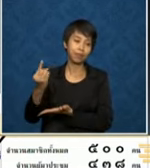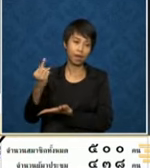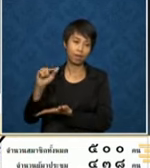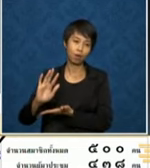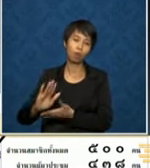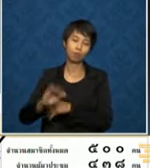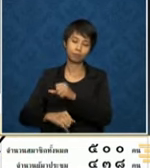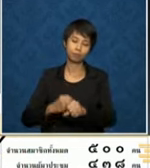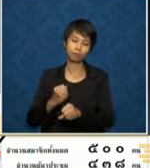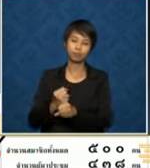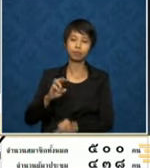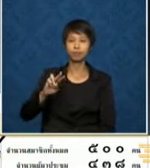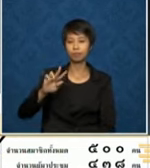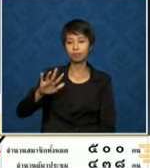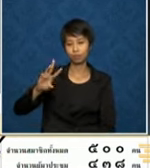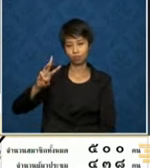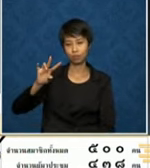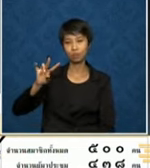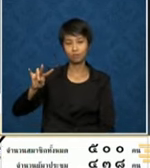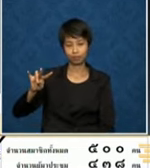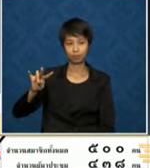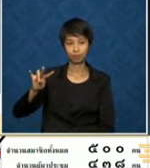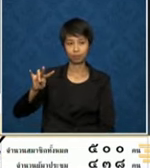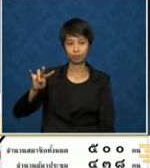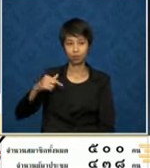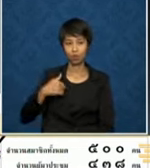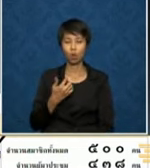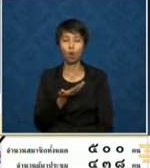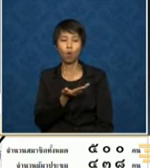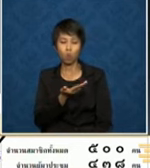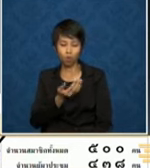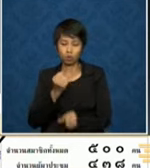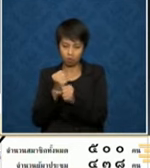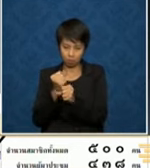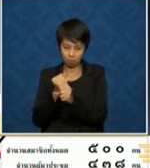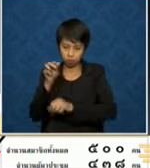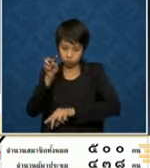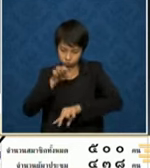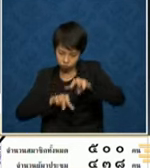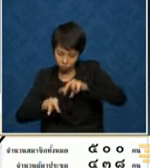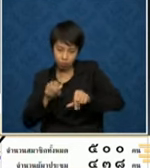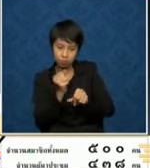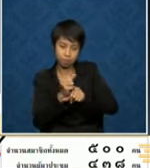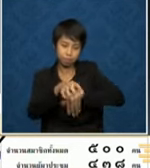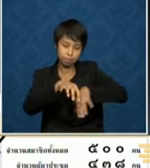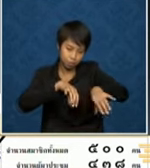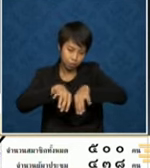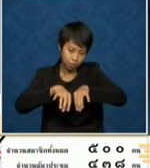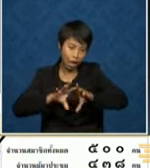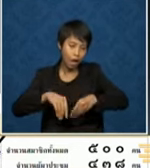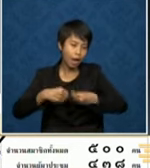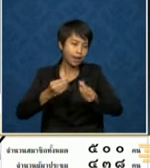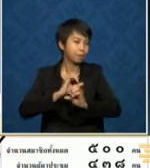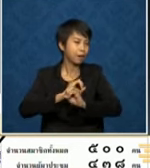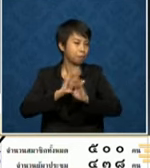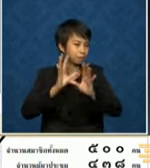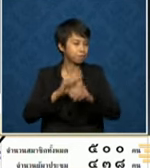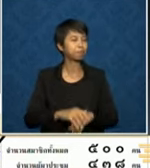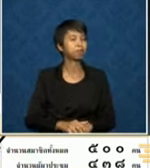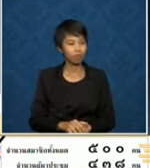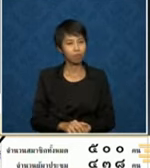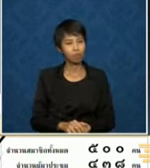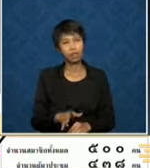ปี2567ครับท่านประธานครับขอให้ท่านดำเนินการด้วยความบริสุทธิ์ยุติธรรมแล้วก็หลีกเลี่ยง